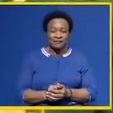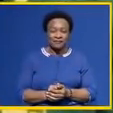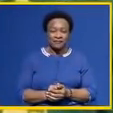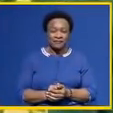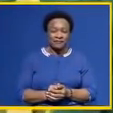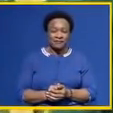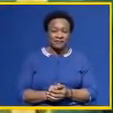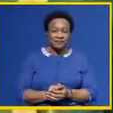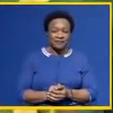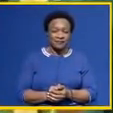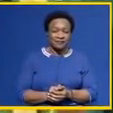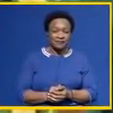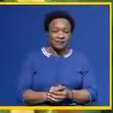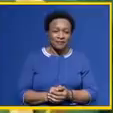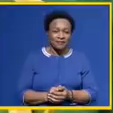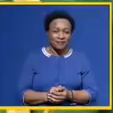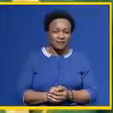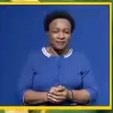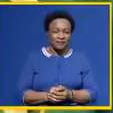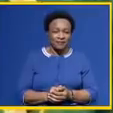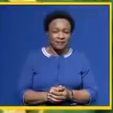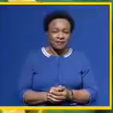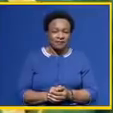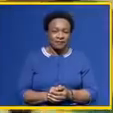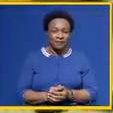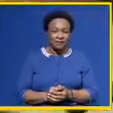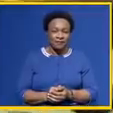Sisi tunachojua ila